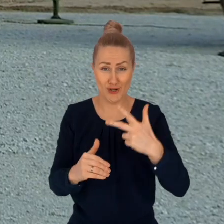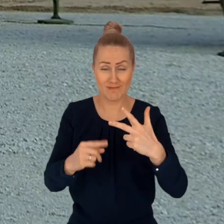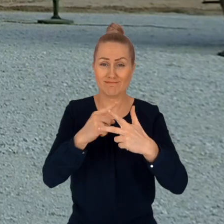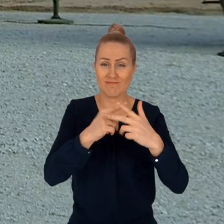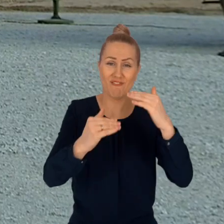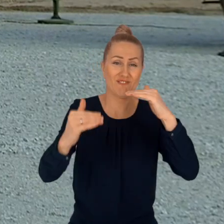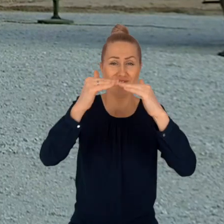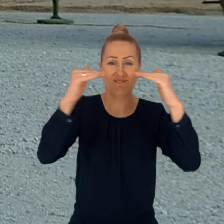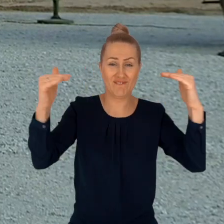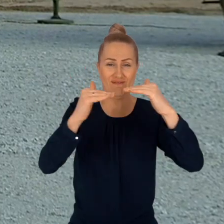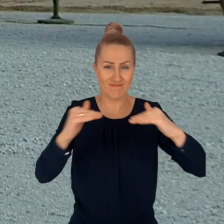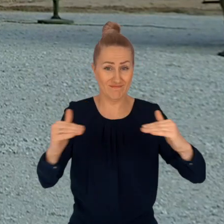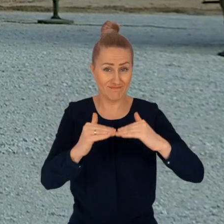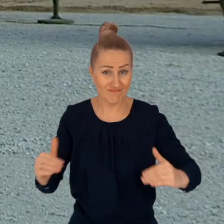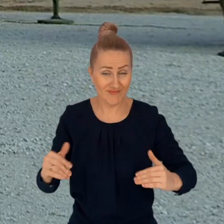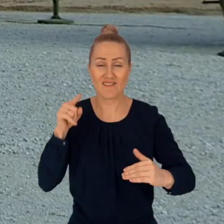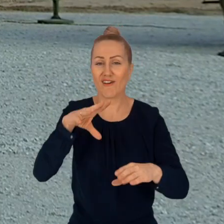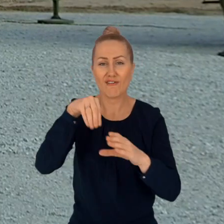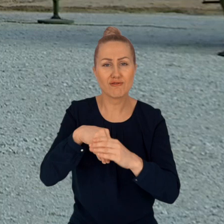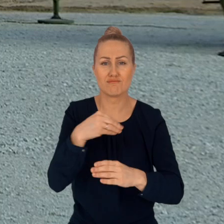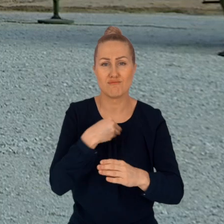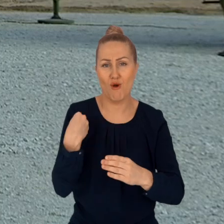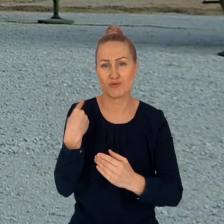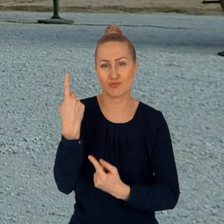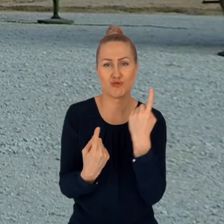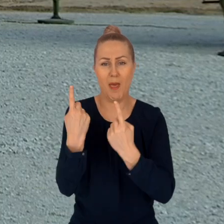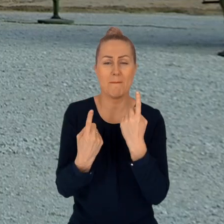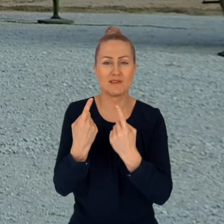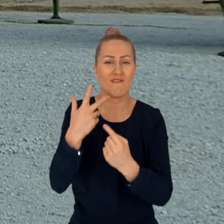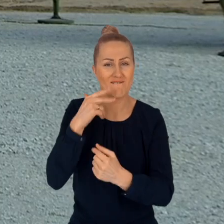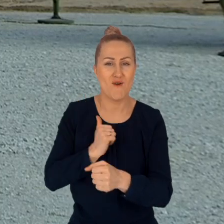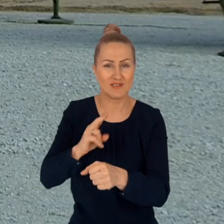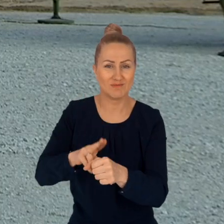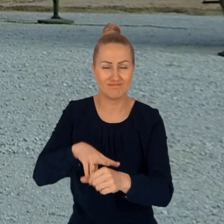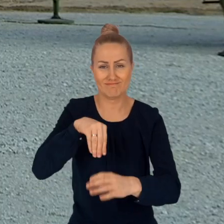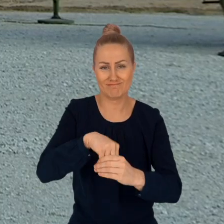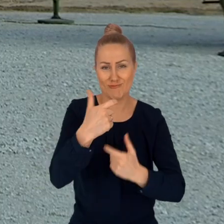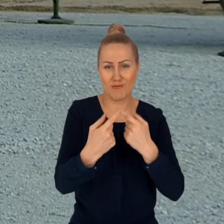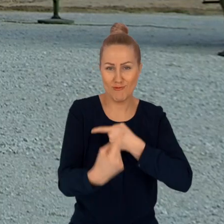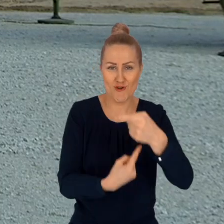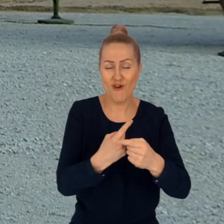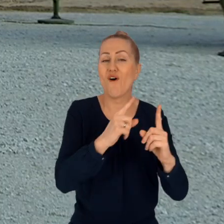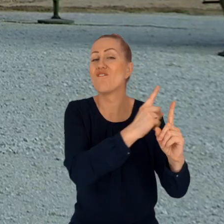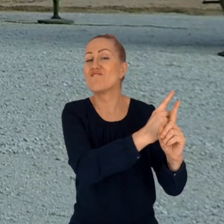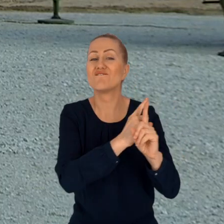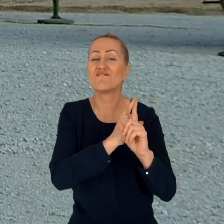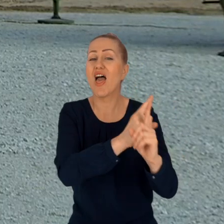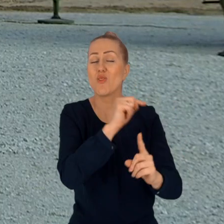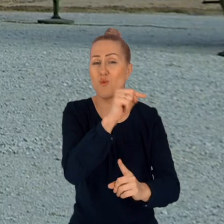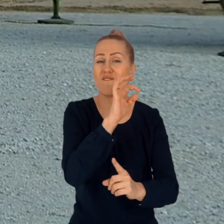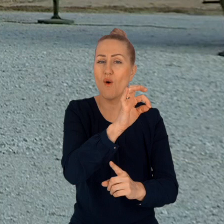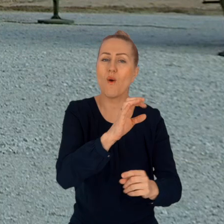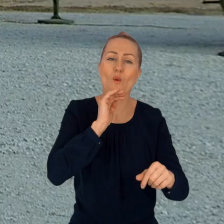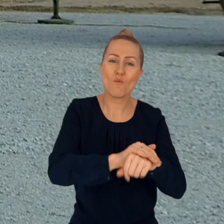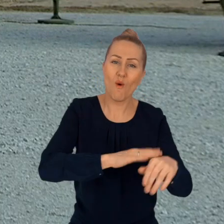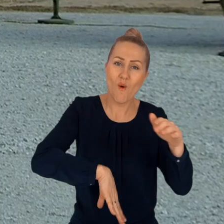elementy wyprodukowane przez polski przemysł zbrojeniowy, czy to na licencji amerykańskiej, czy to są to